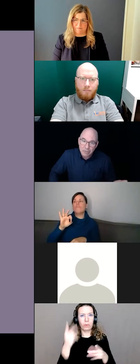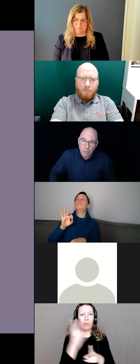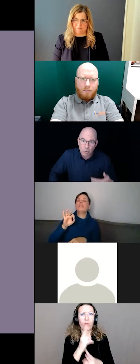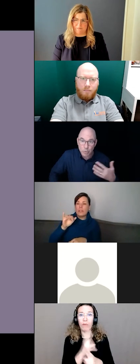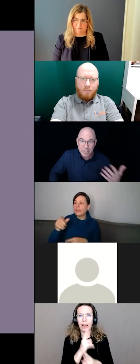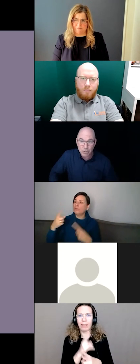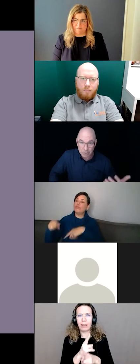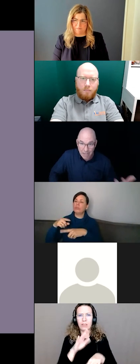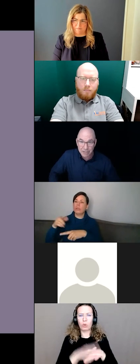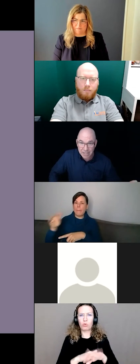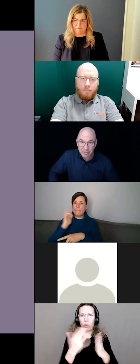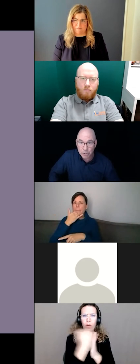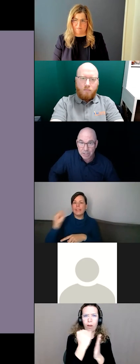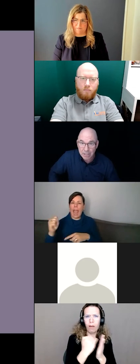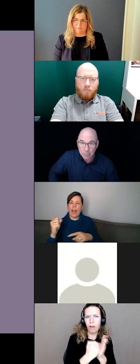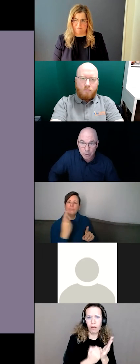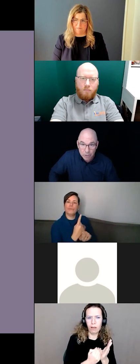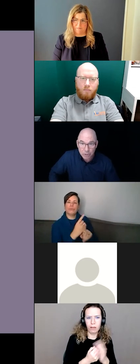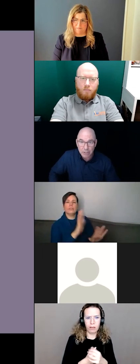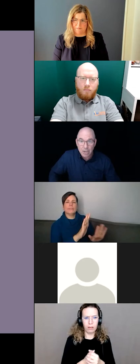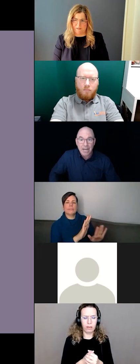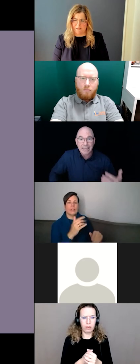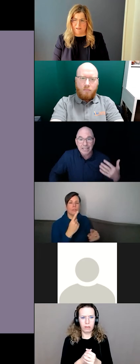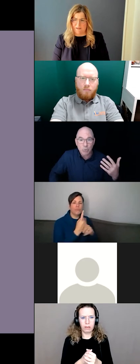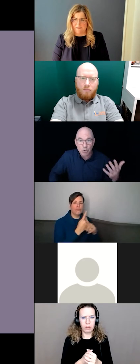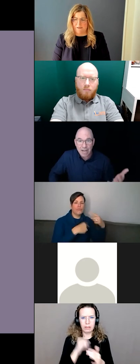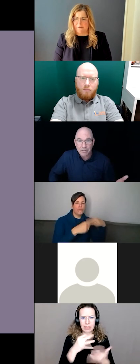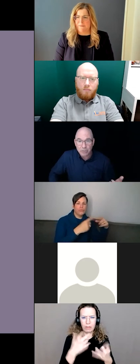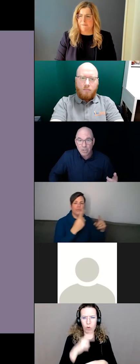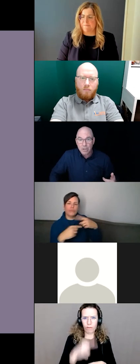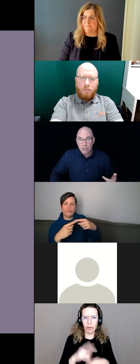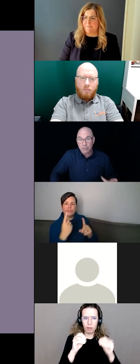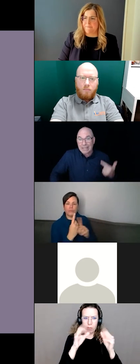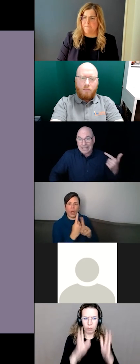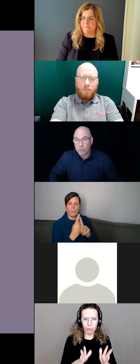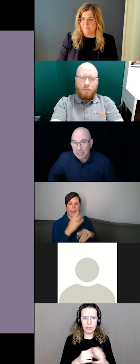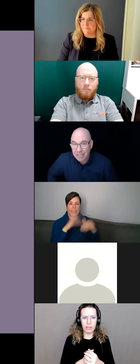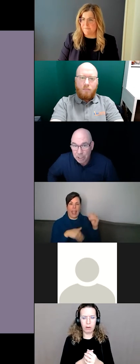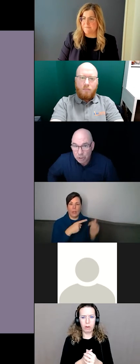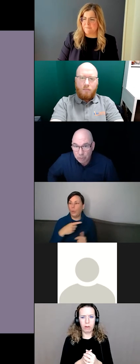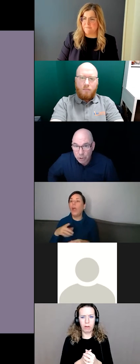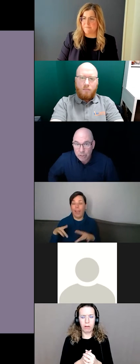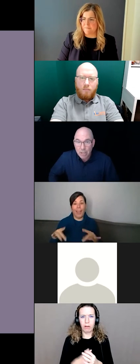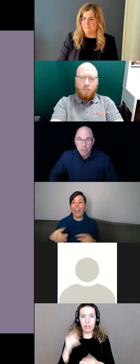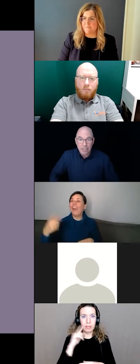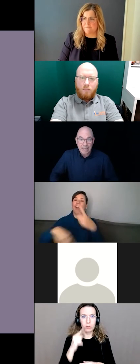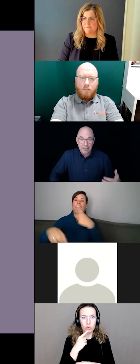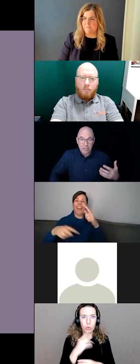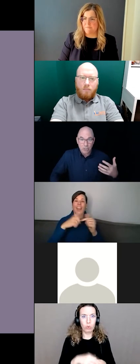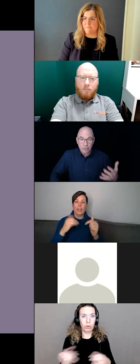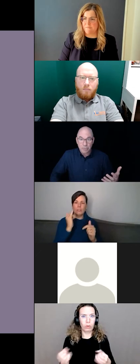as un vrai professeur, un vrai instructeur qui est sourd, tu n'as pas besoin de réparer ses